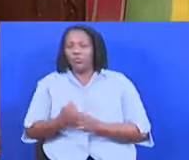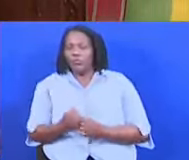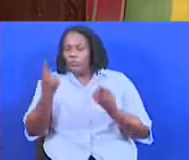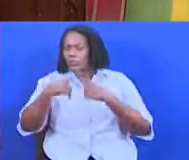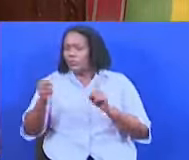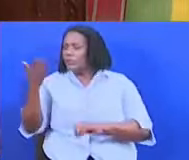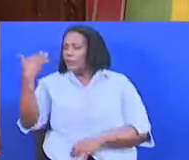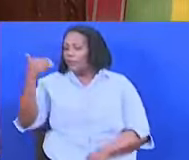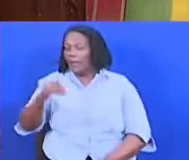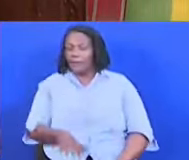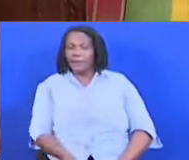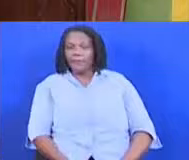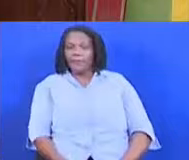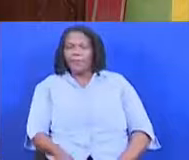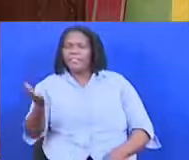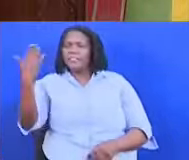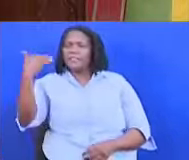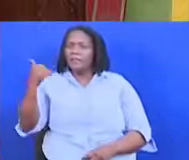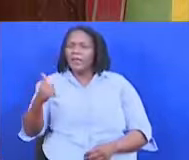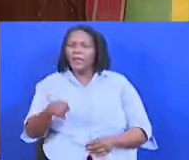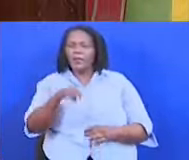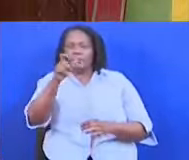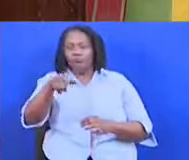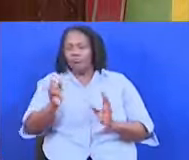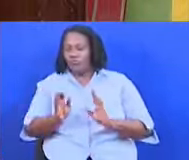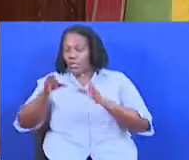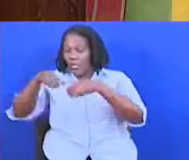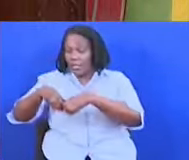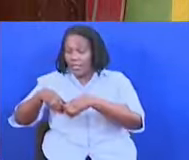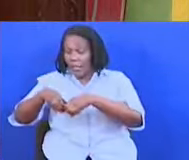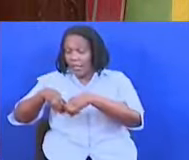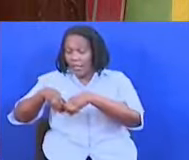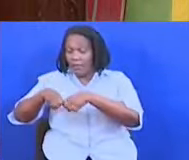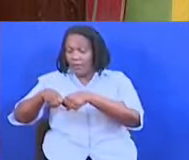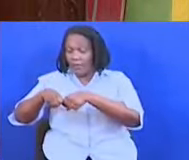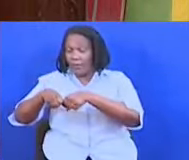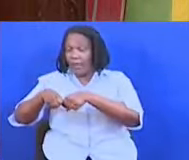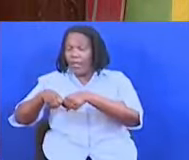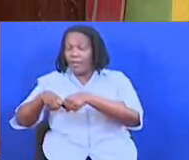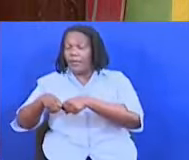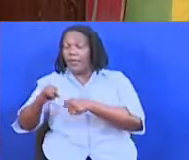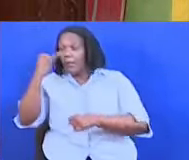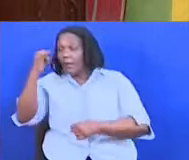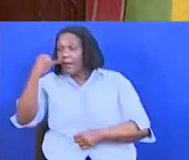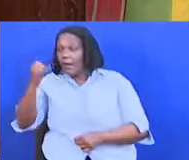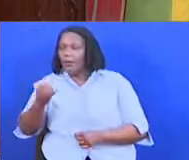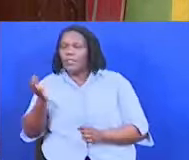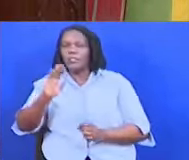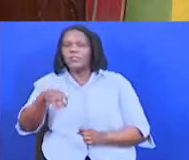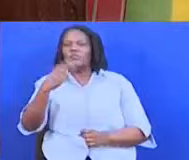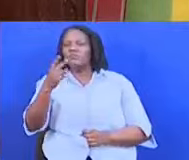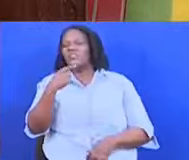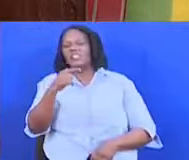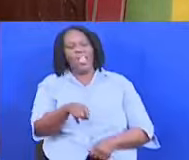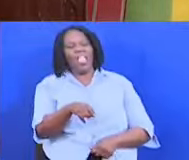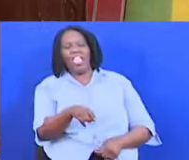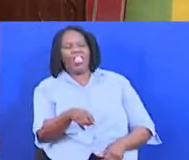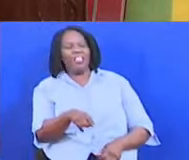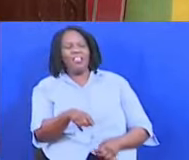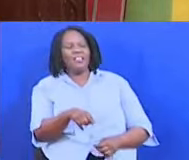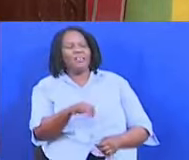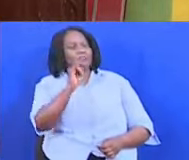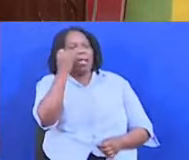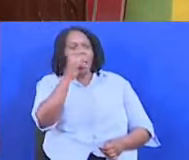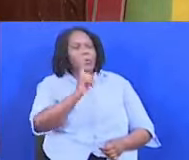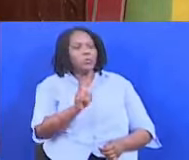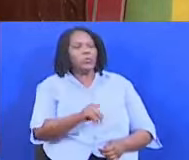zamani wote tunajua, zamani ilikuwa mtu anakamatwa na madawa ya kulevya, baadaye baada ya siku mbili anaambiwa huu ulikuwa ni unga wa ngano. Ilikuwa ni aibu